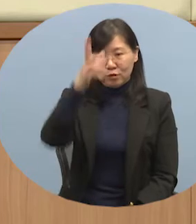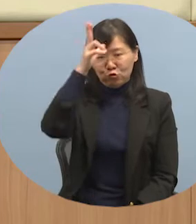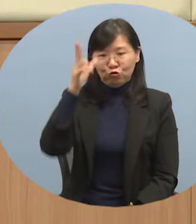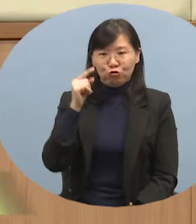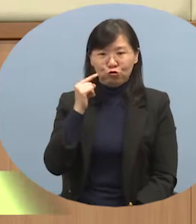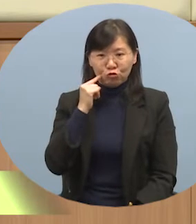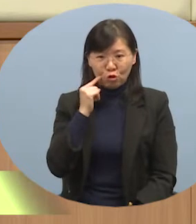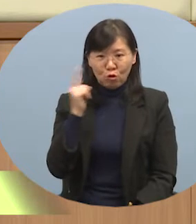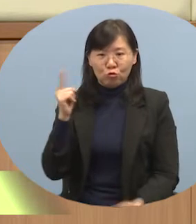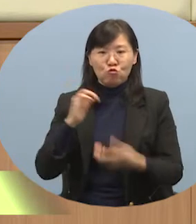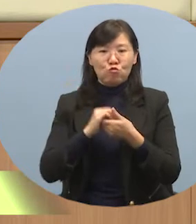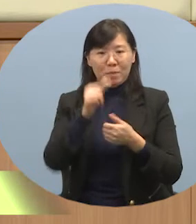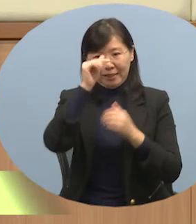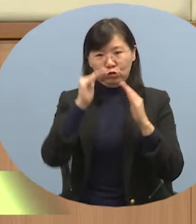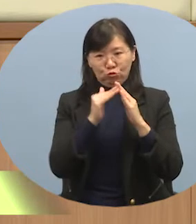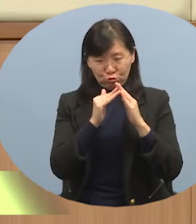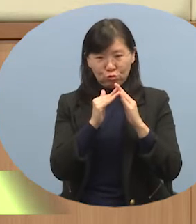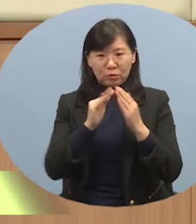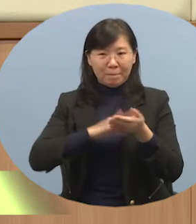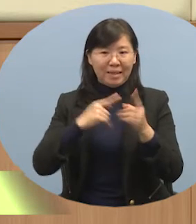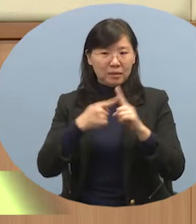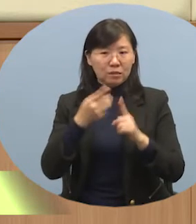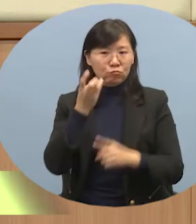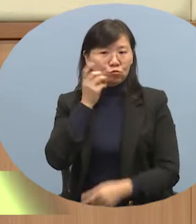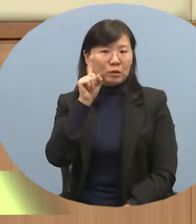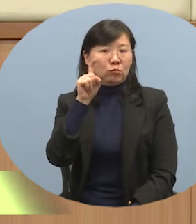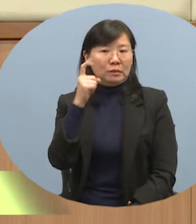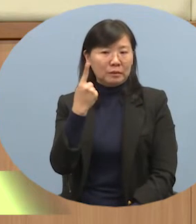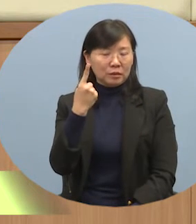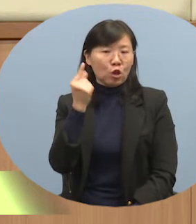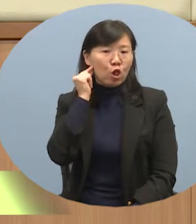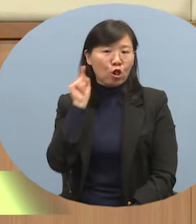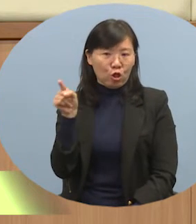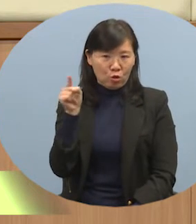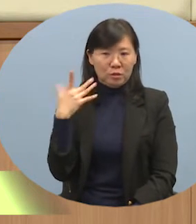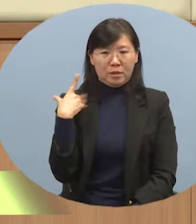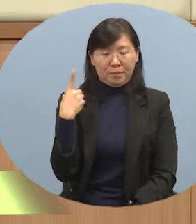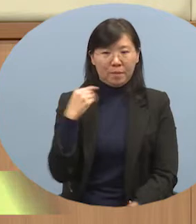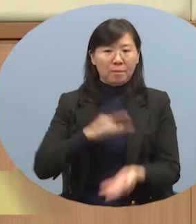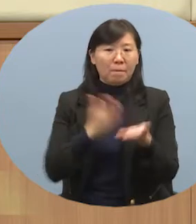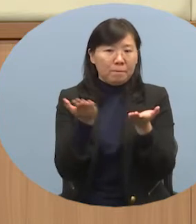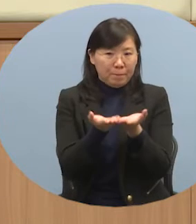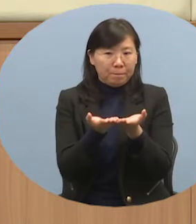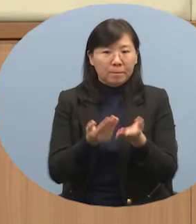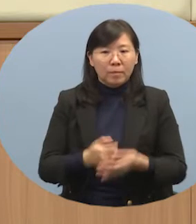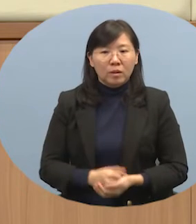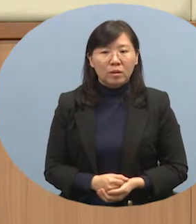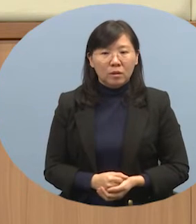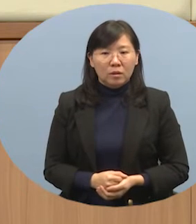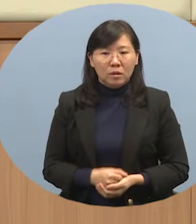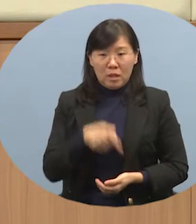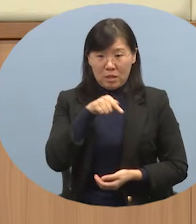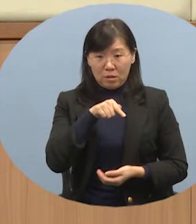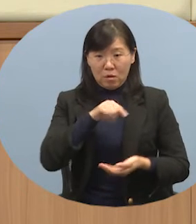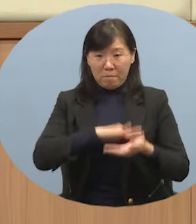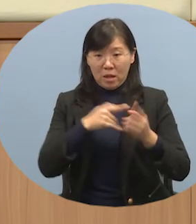聯合醫院咧就有一名91歲嘅女病人咧，琴日係初步確診新型冠狀病毒病嘅。呢位